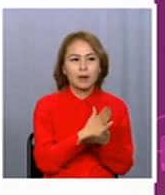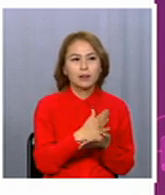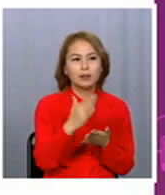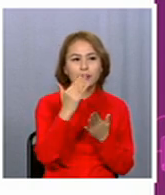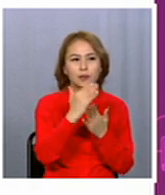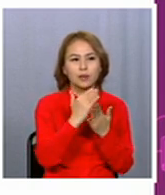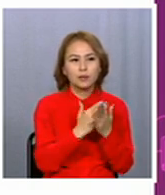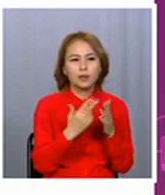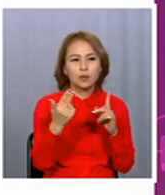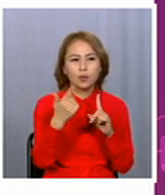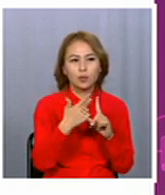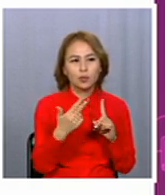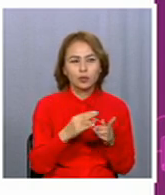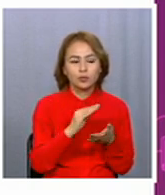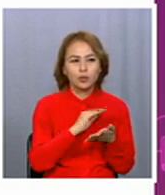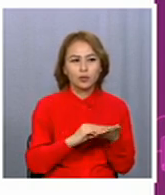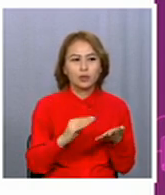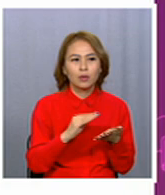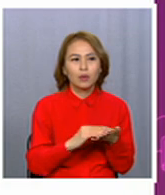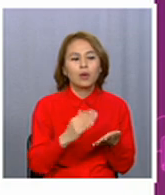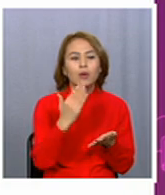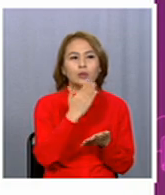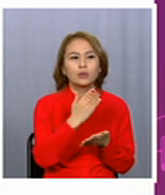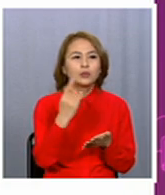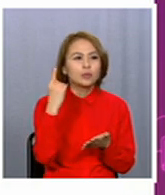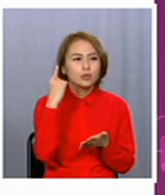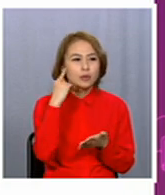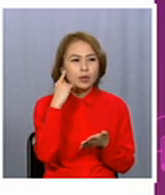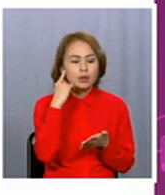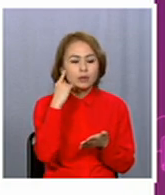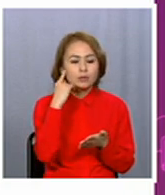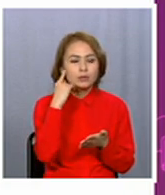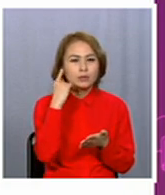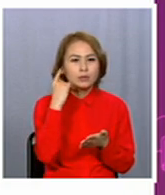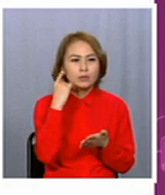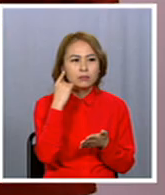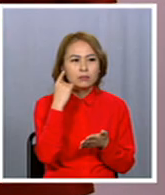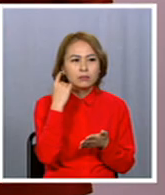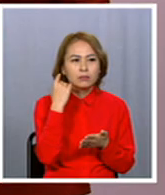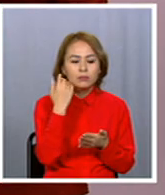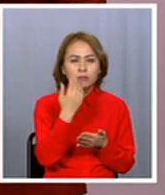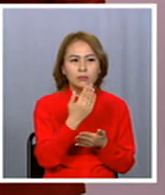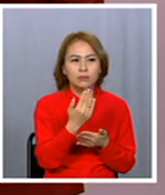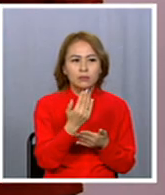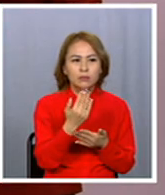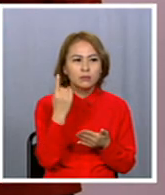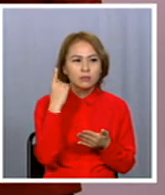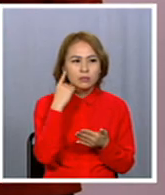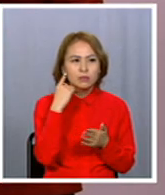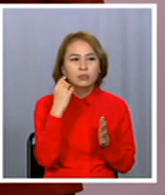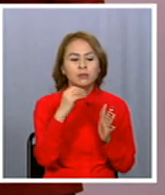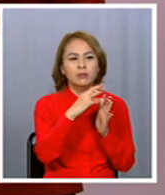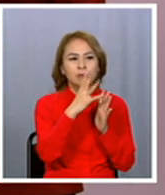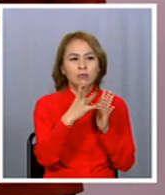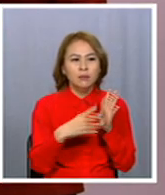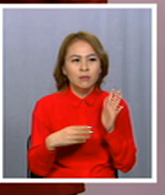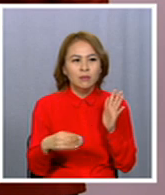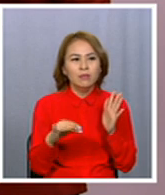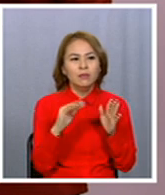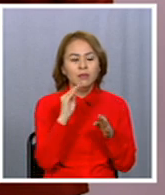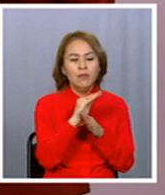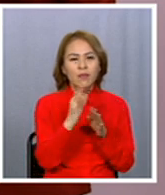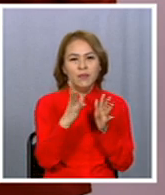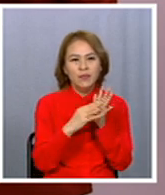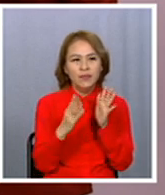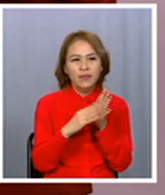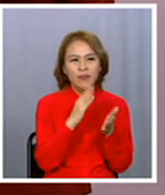бағандағы сөйлемдерді көшіріп жазыңдар. Бірінші бағанда оның құлағы, құйрығы